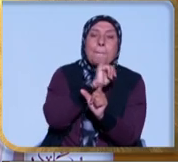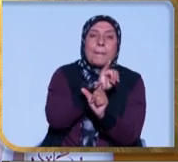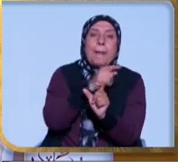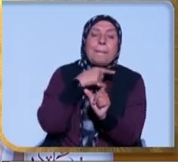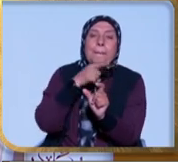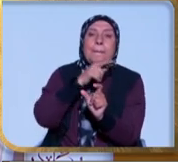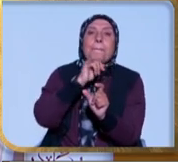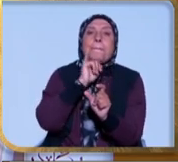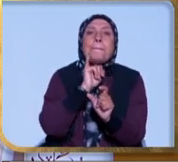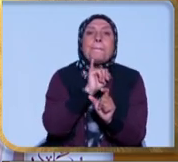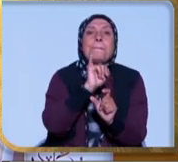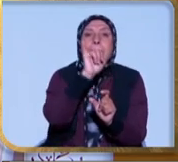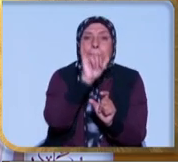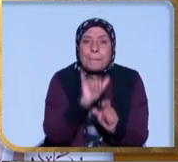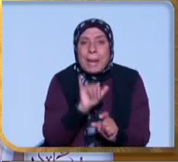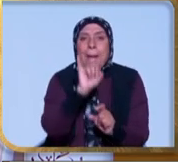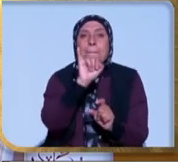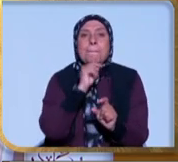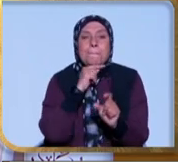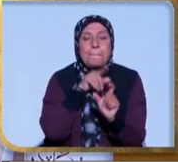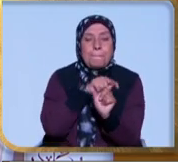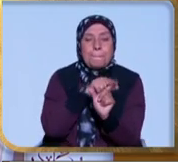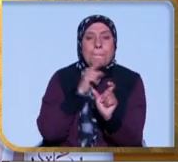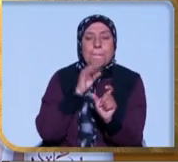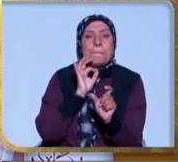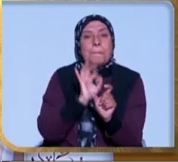أصوات الحروف الخاصة